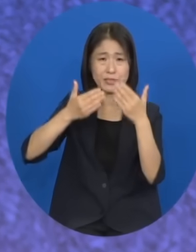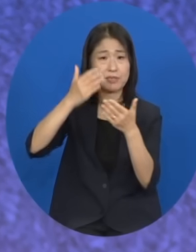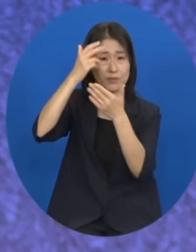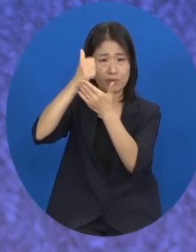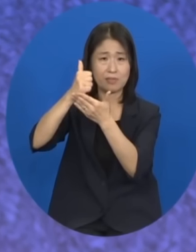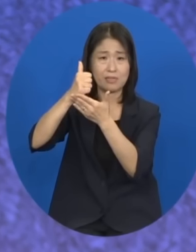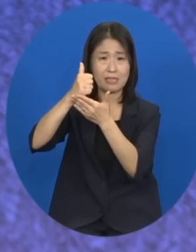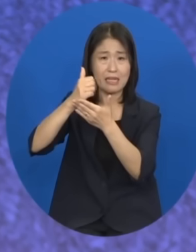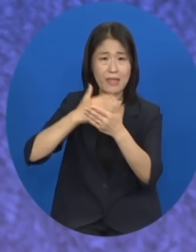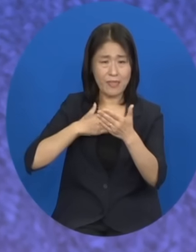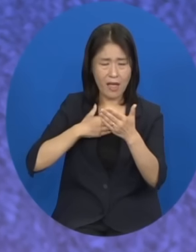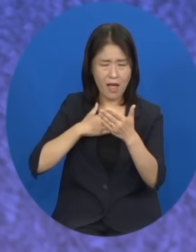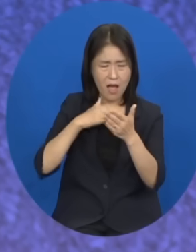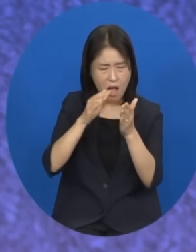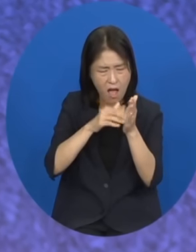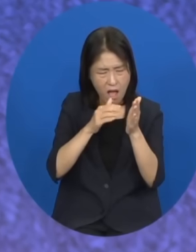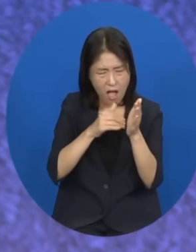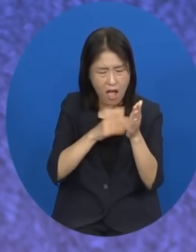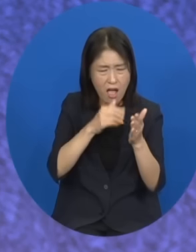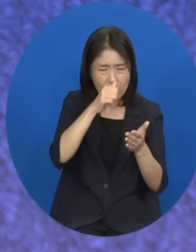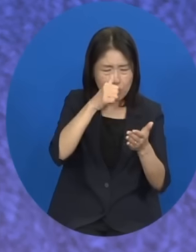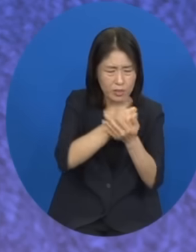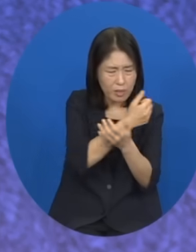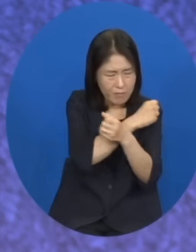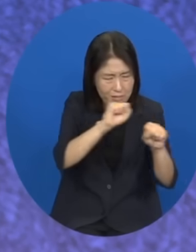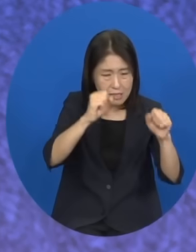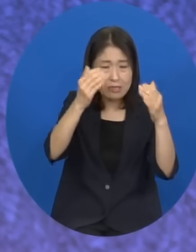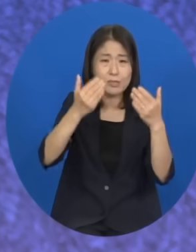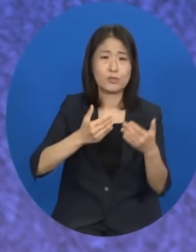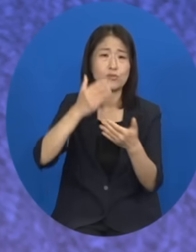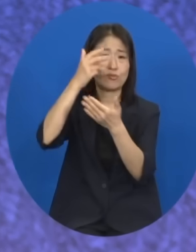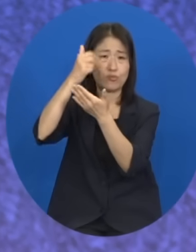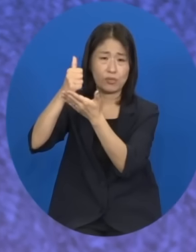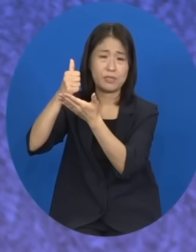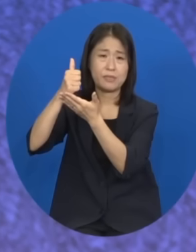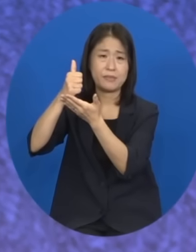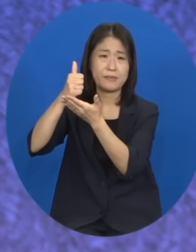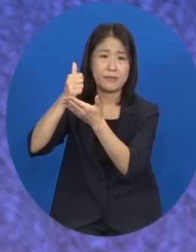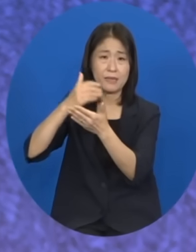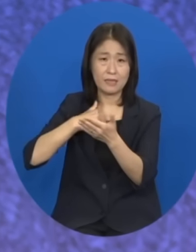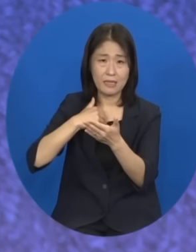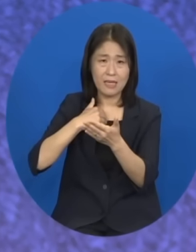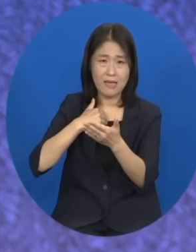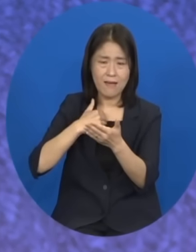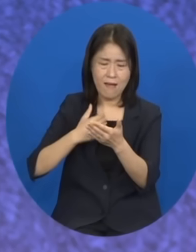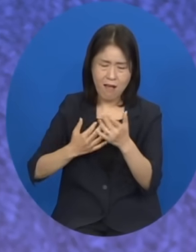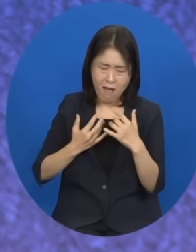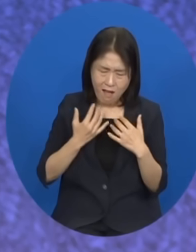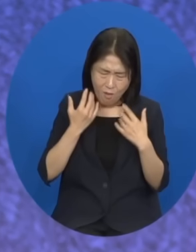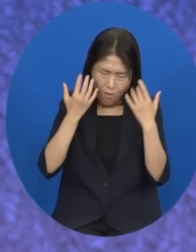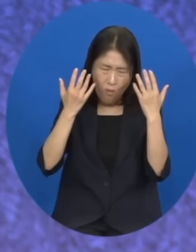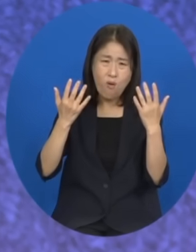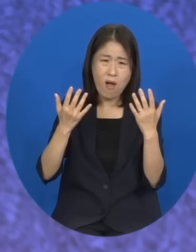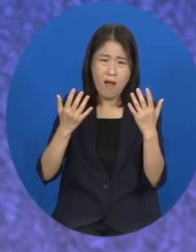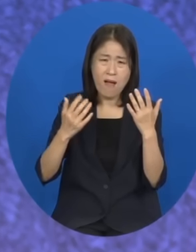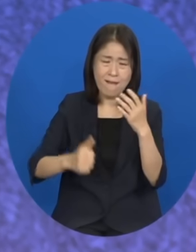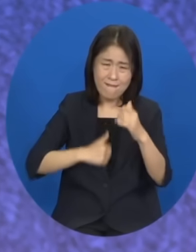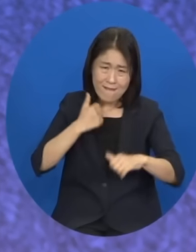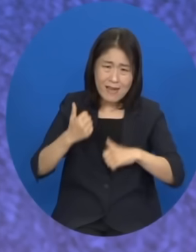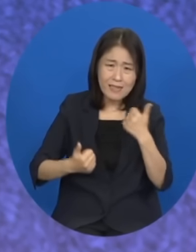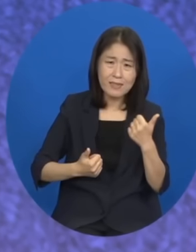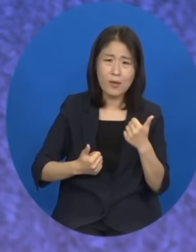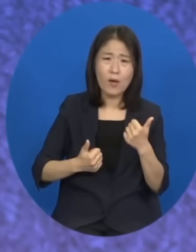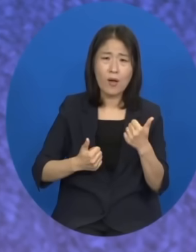저를 은밀한 죄에서 벗어나게 하실 주님. 저를 제 혈기와 성질에서부터 완전히